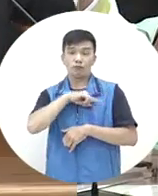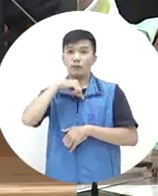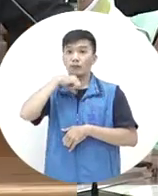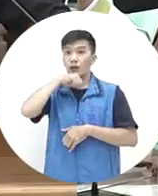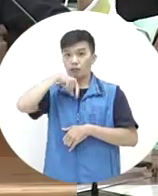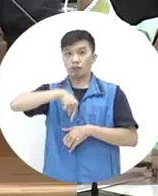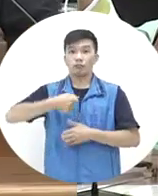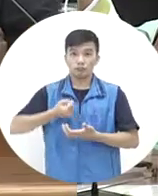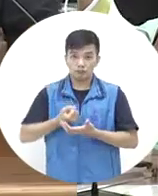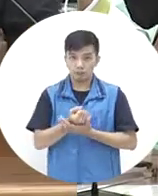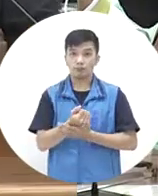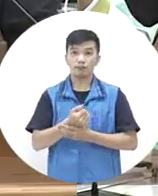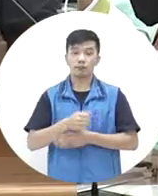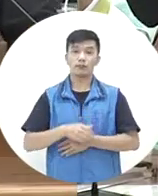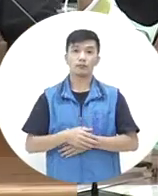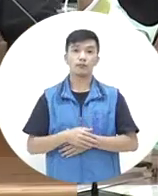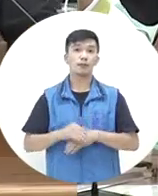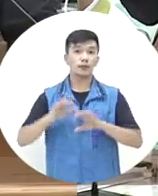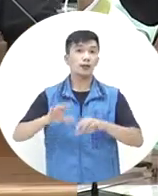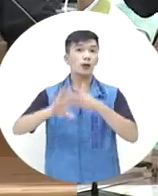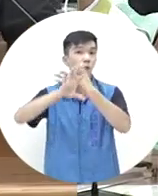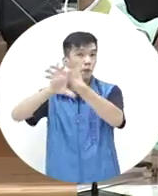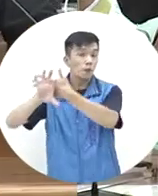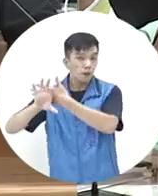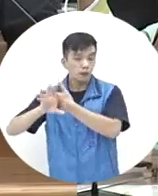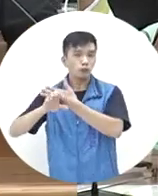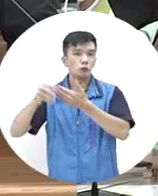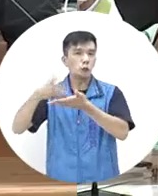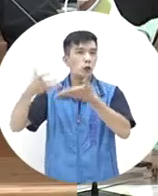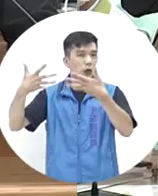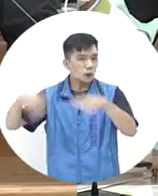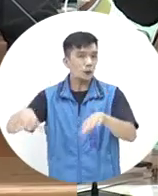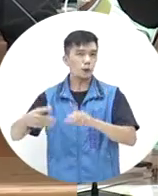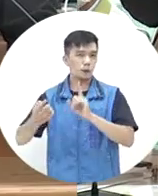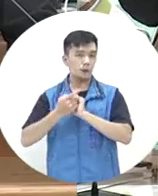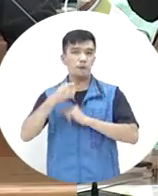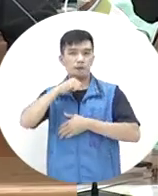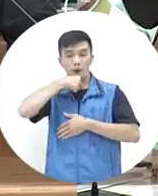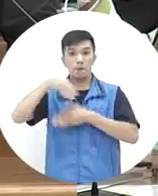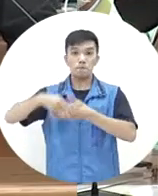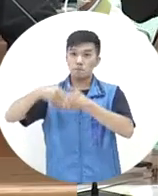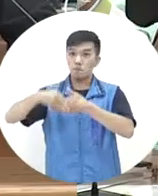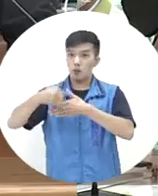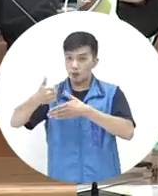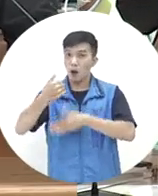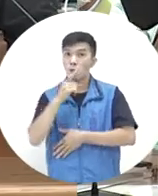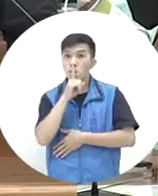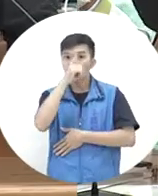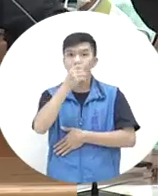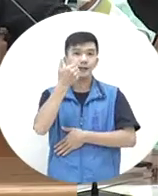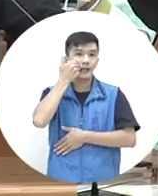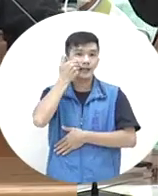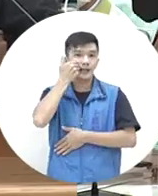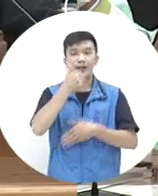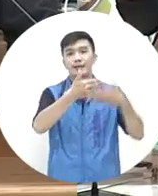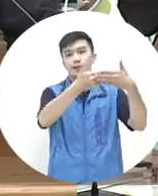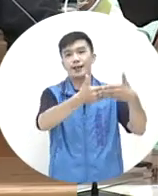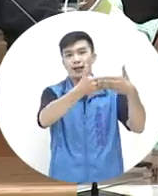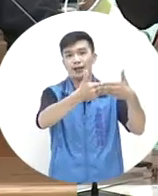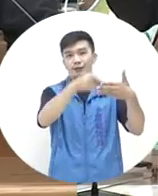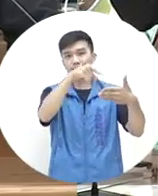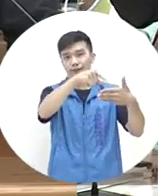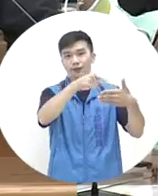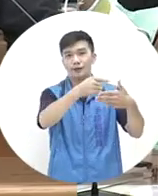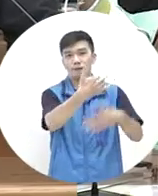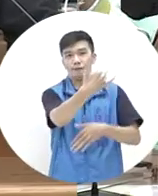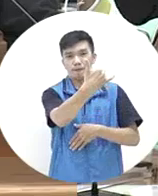上各国都对台湾很友好，只有一个国家叫做中国，只有他呢把飞弹对准台湾，只有他呢